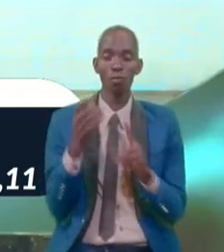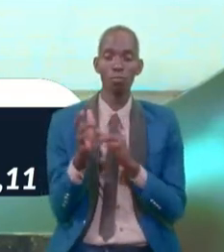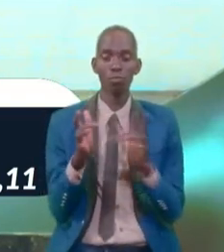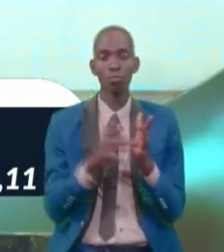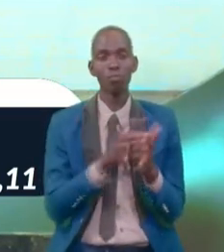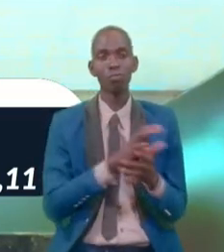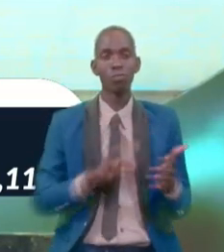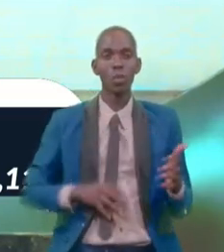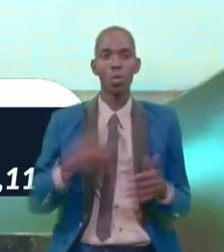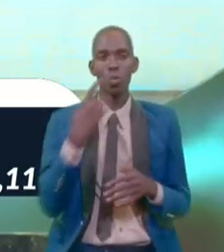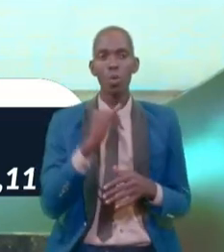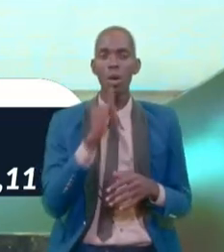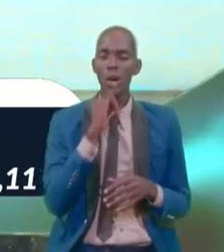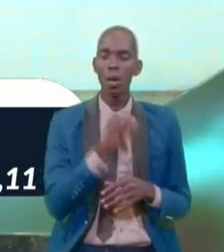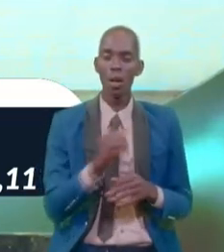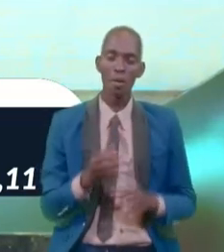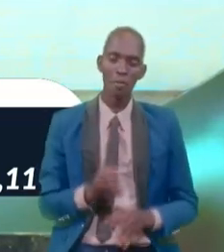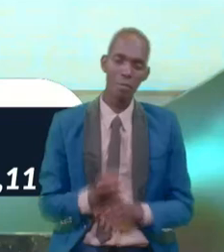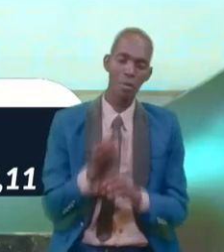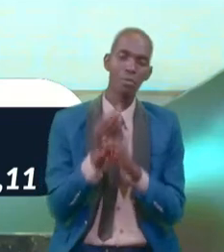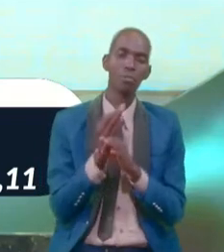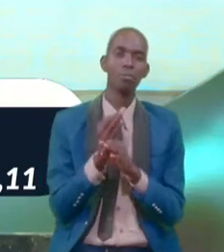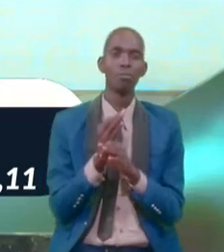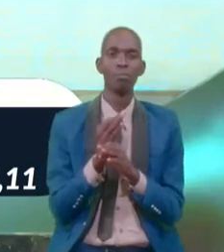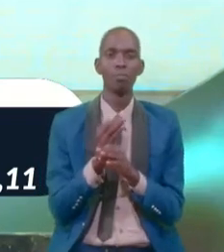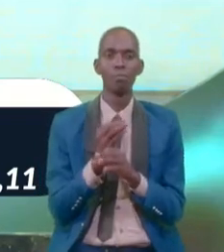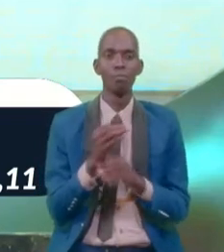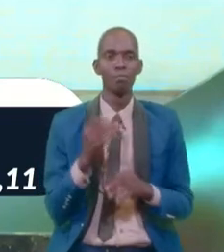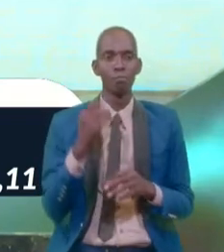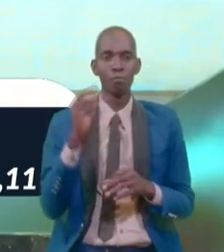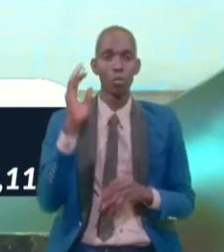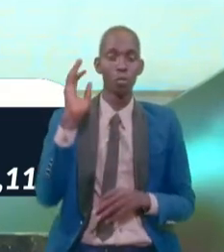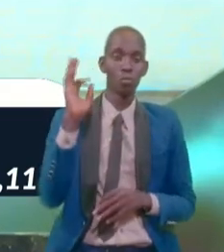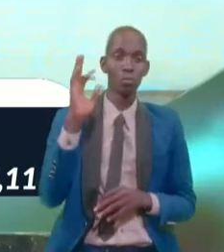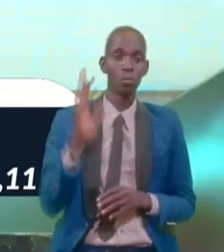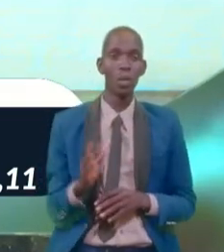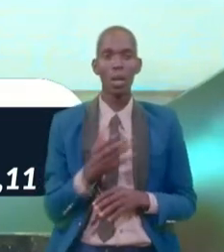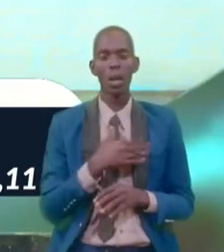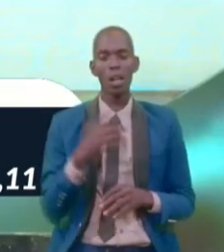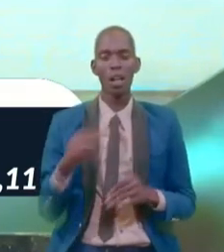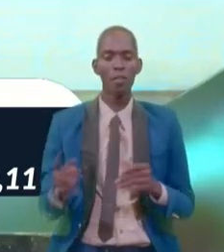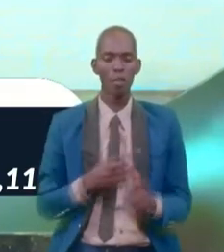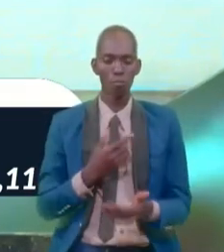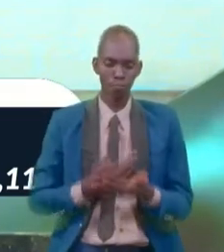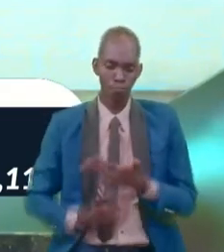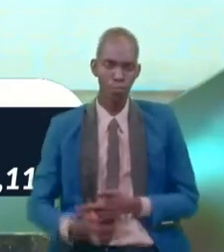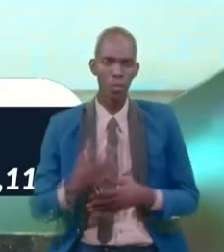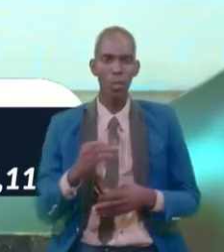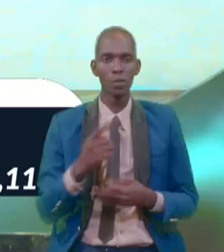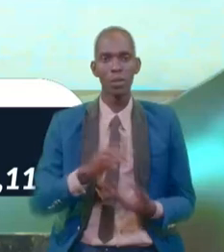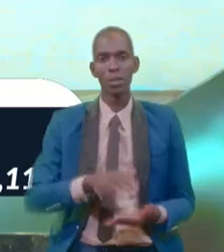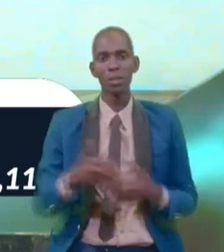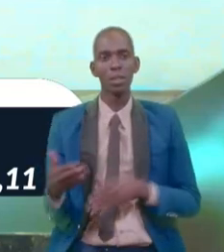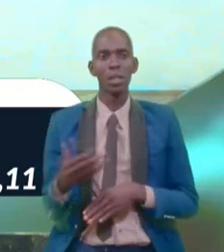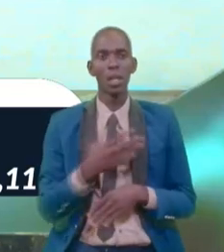le témoin fidèle, le premier-né des morts et le prince des rois de